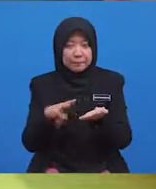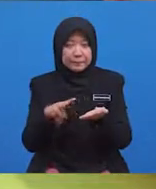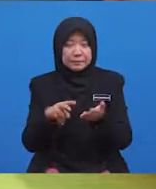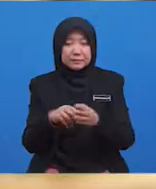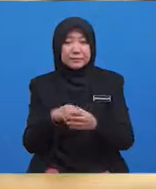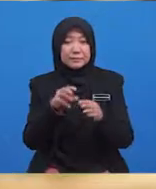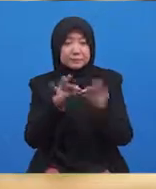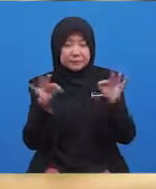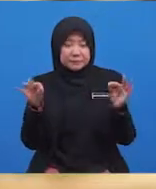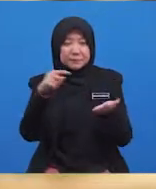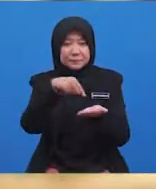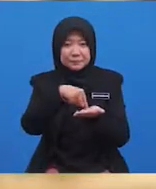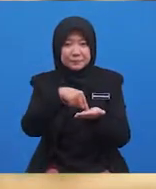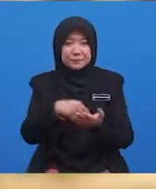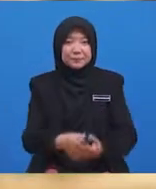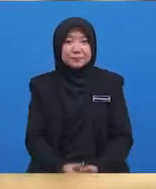ini.